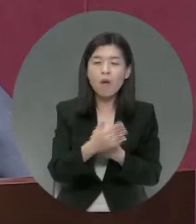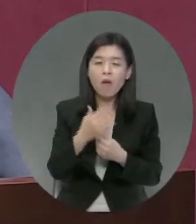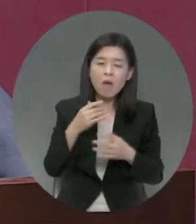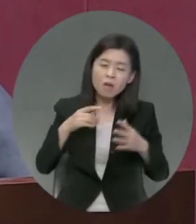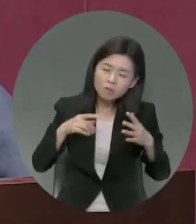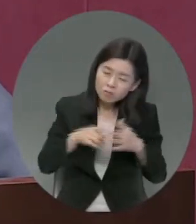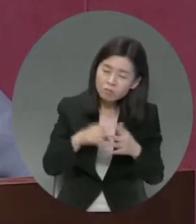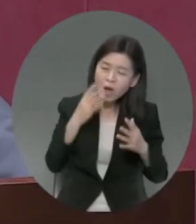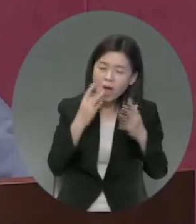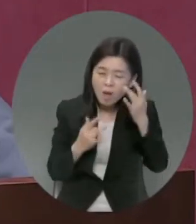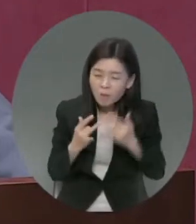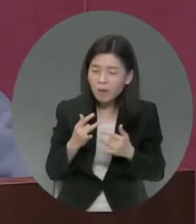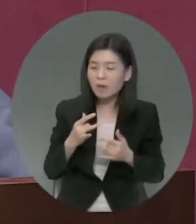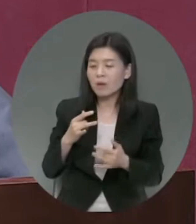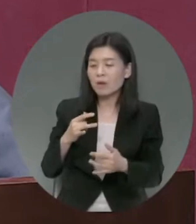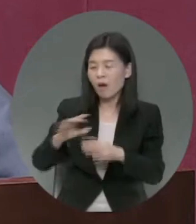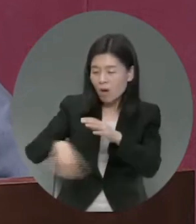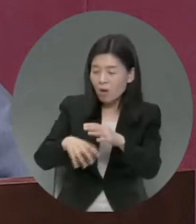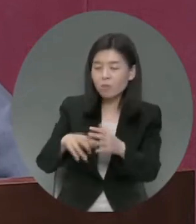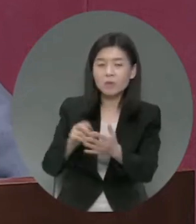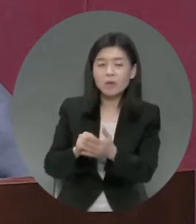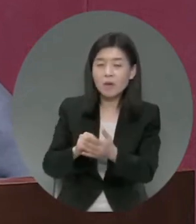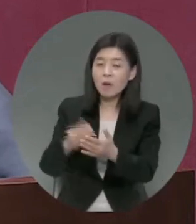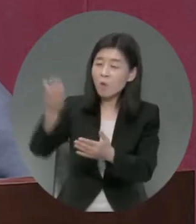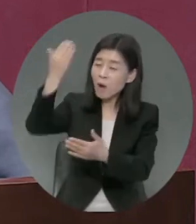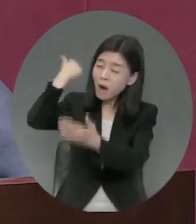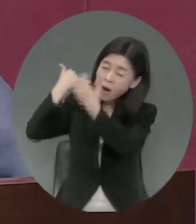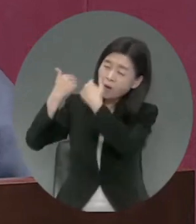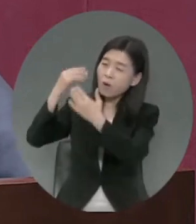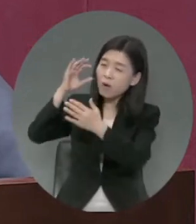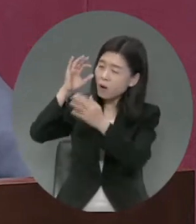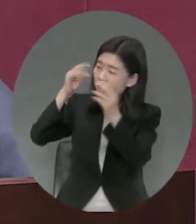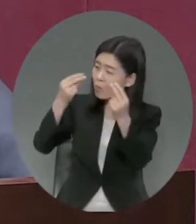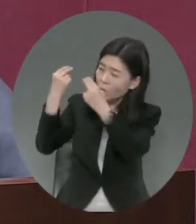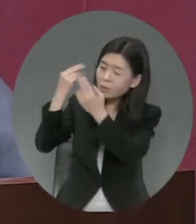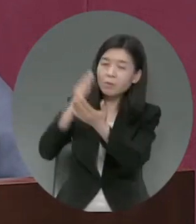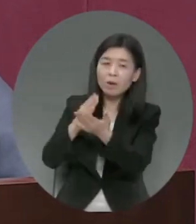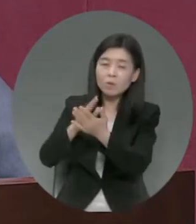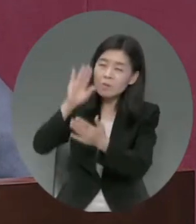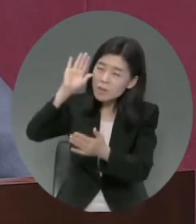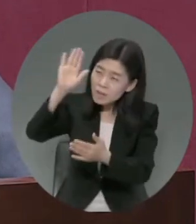과거를 보지 말고 미래로 나아가십시오. 비전을 제시하고